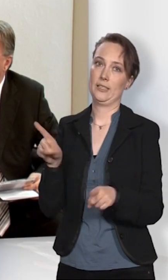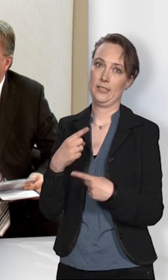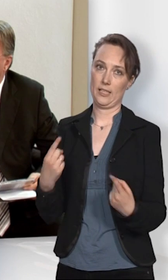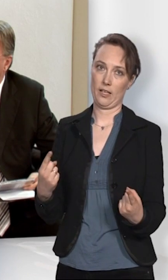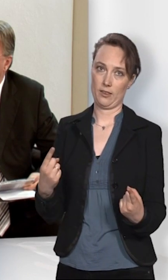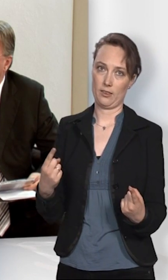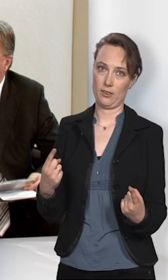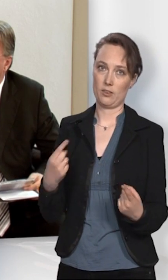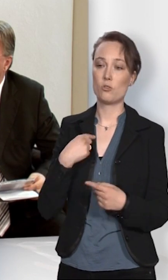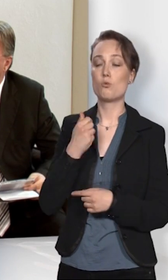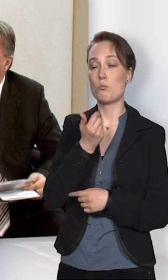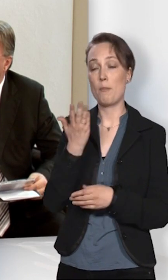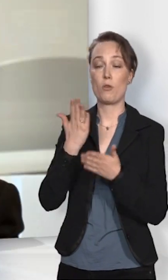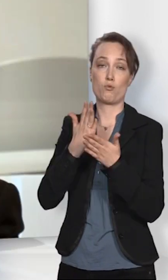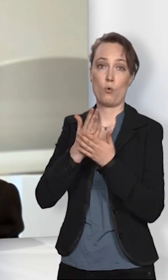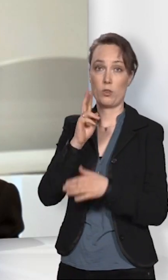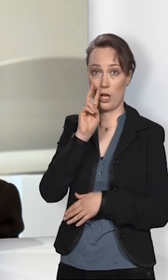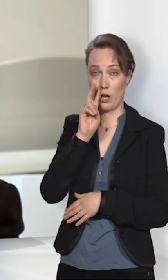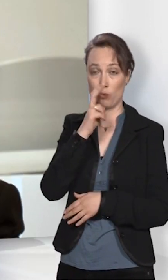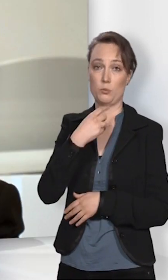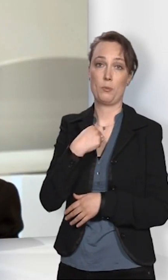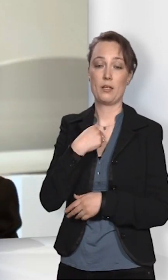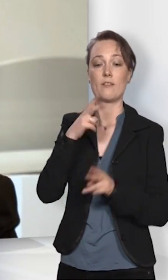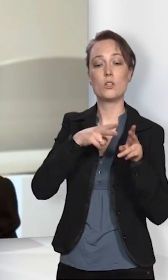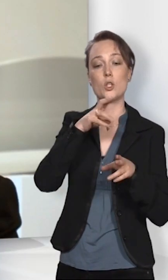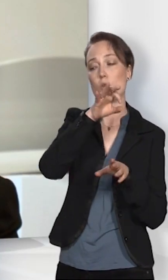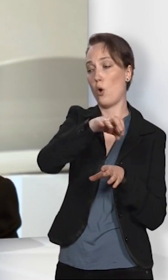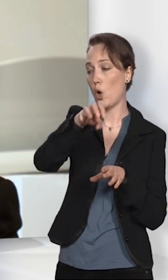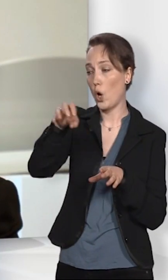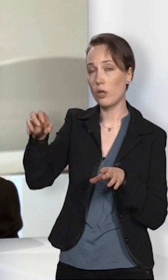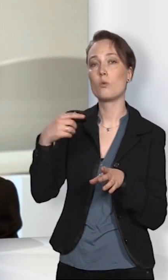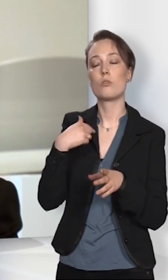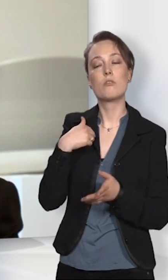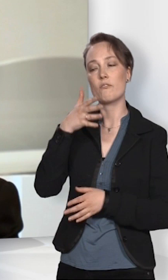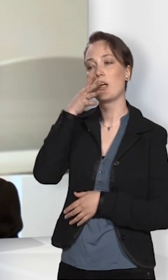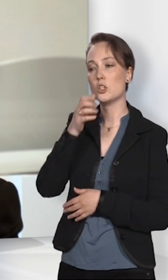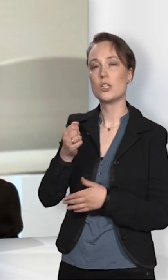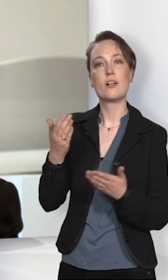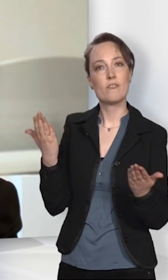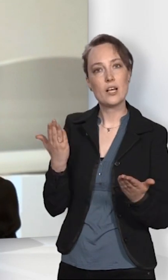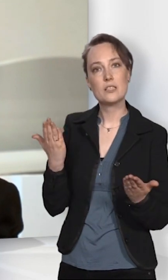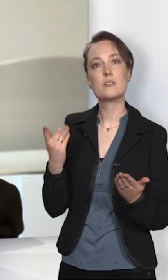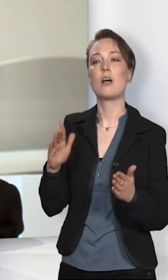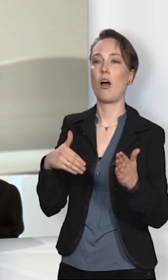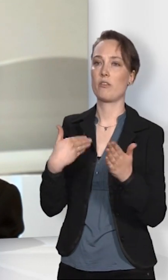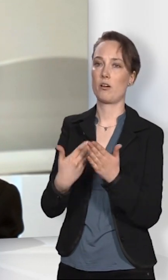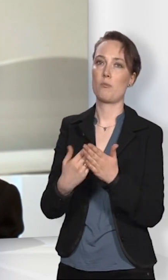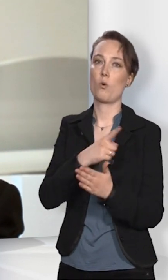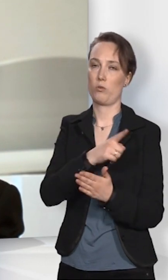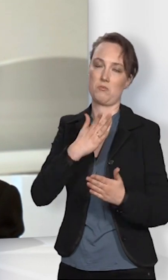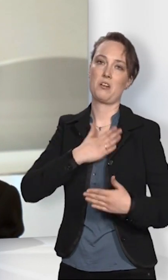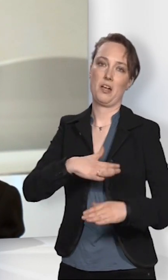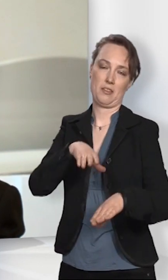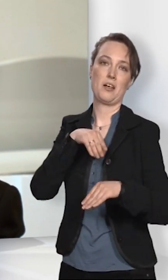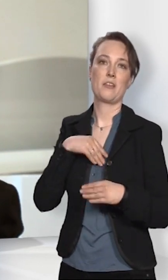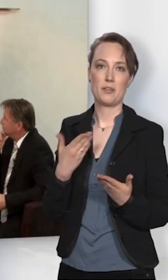jetzt etliche Male ausprobieren dürfen an unterschiedlichen Stellen und stellen fest, das Angebot wird sehr gerne angenommen. Das